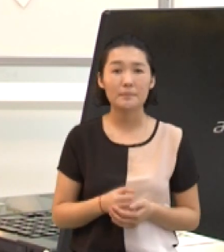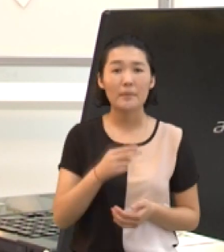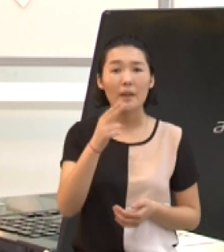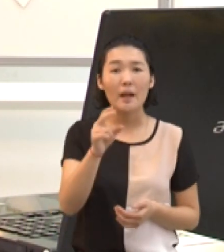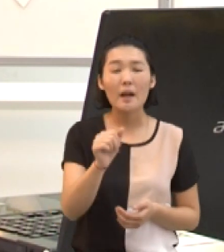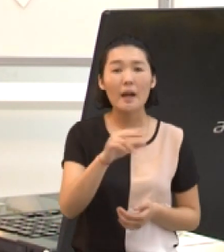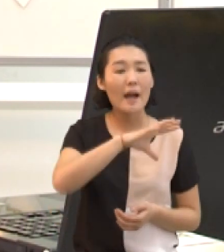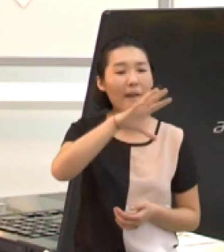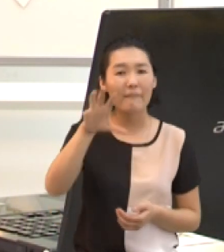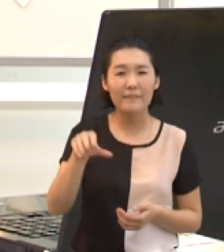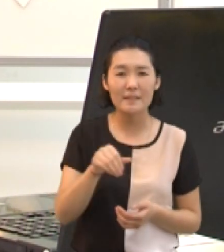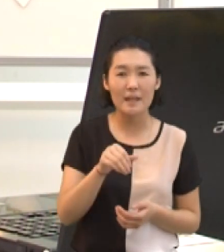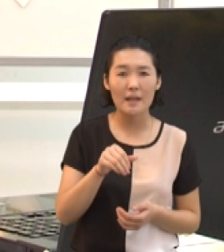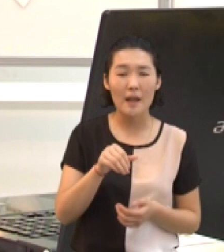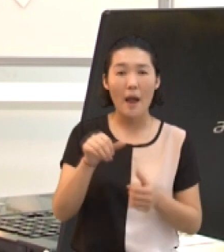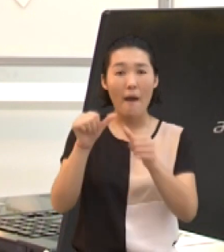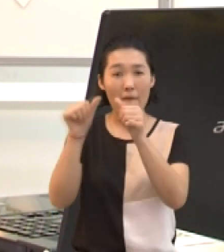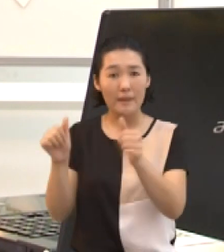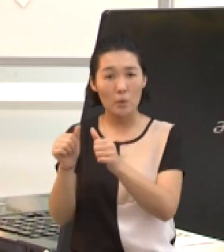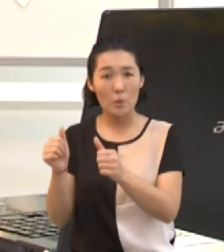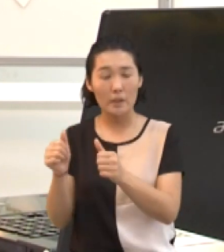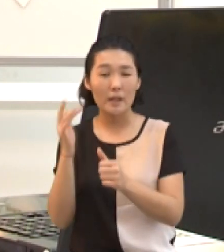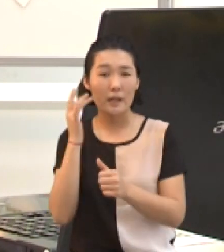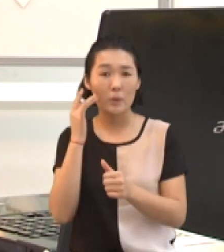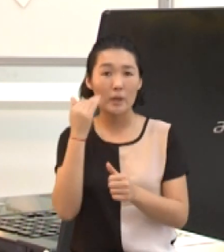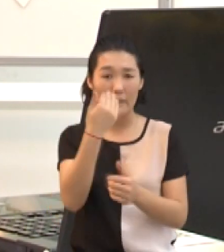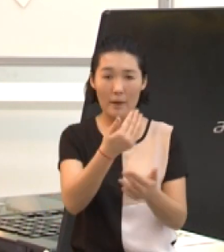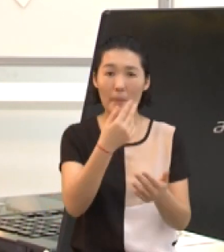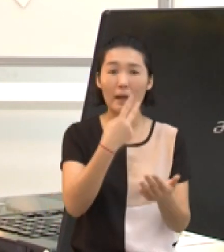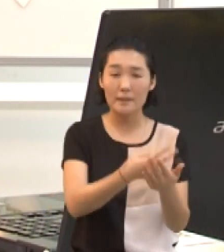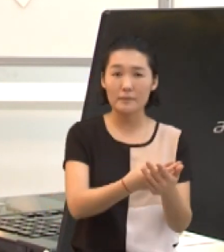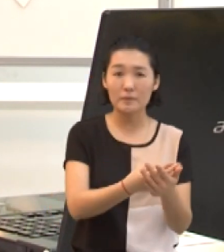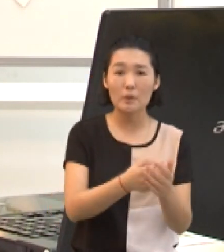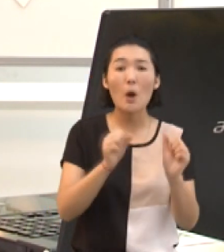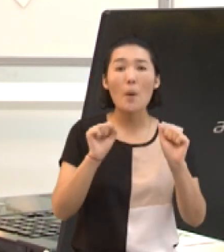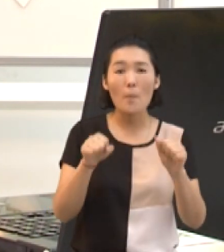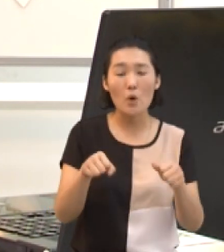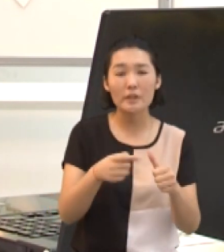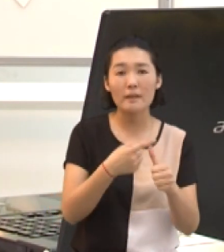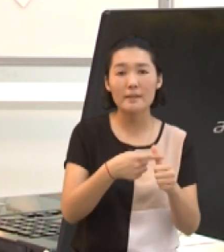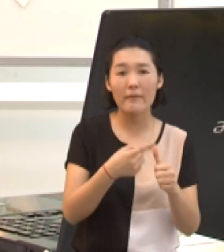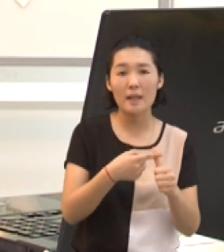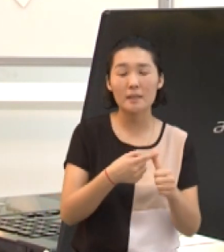Как все фигуры, которые я вам показываю, можно назвать?